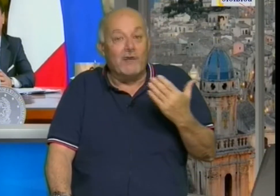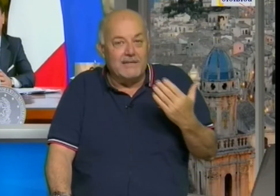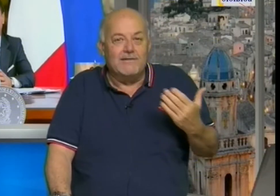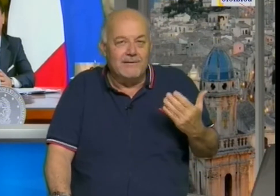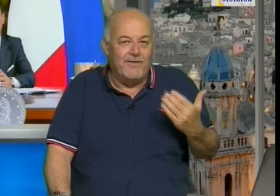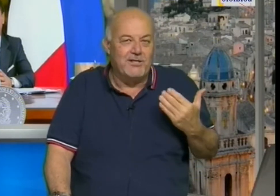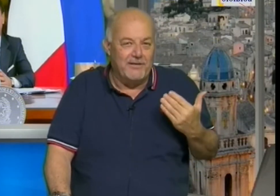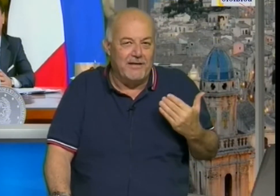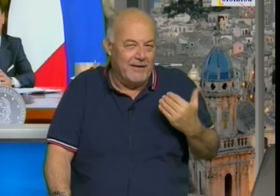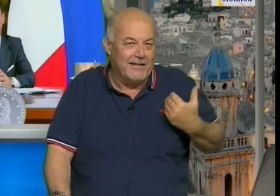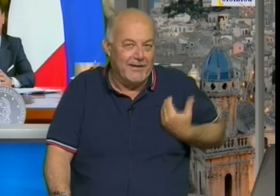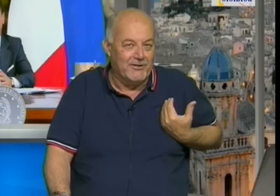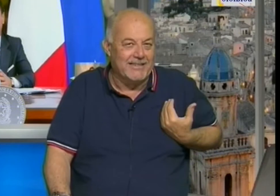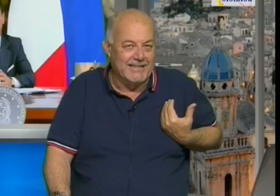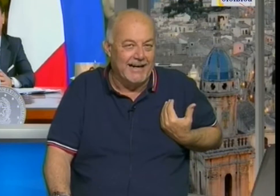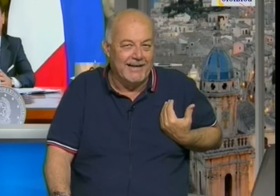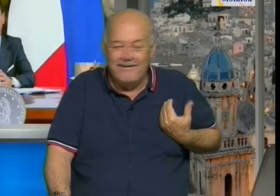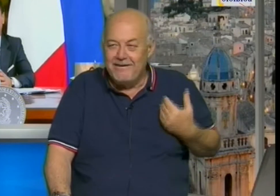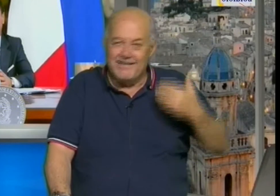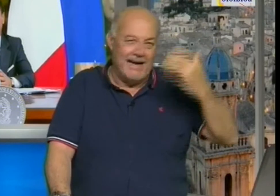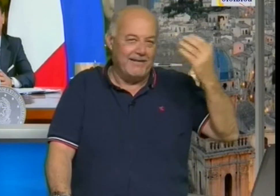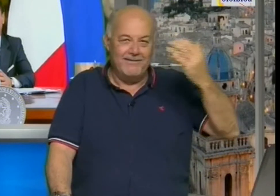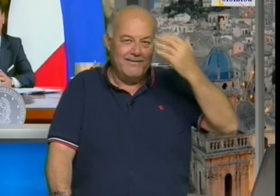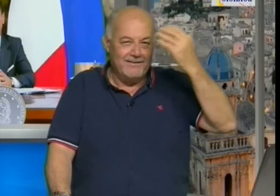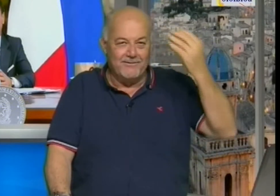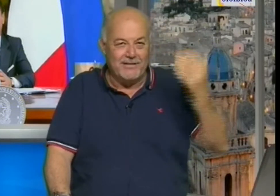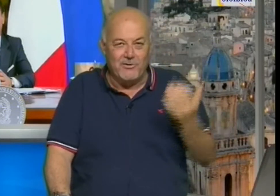speriamo che faccia riferimento alla nostra strada. Che sai,